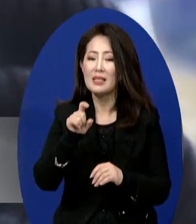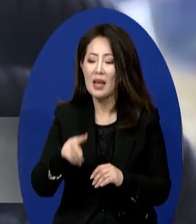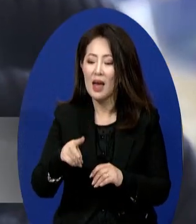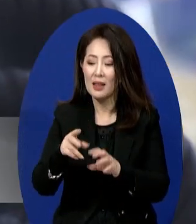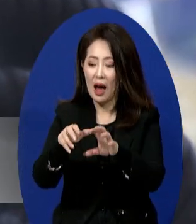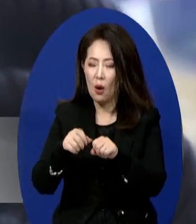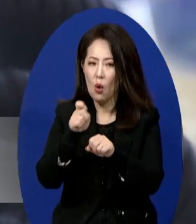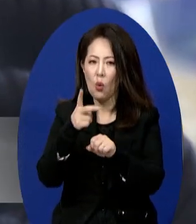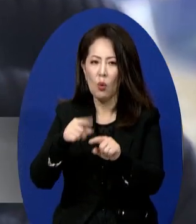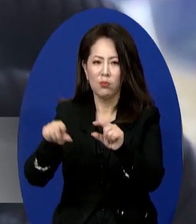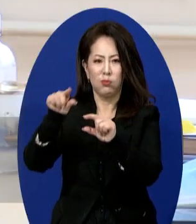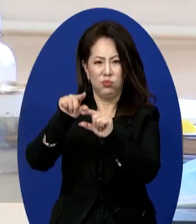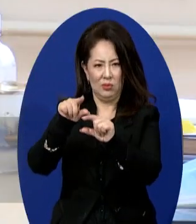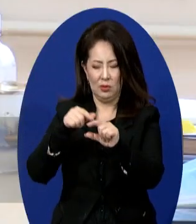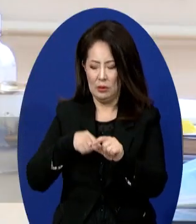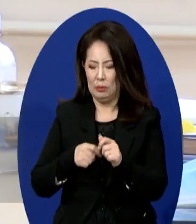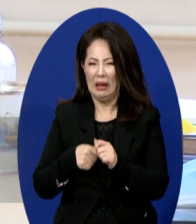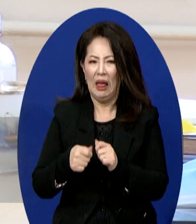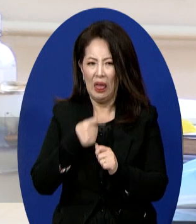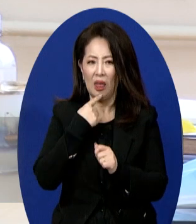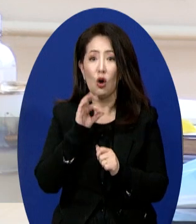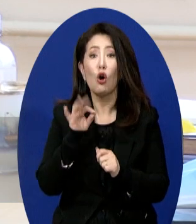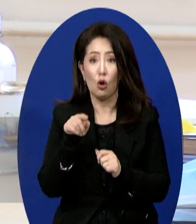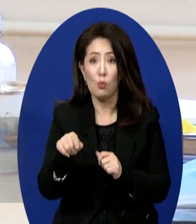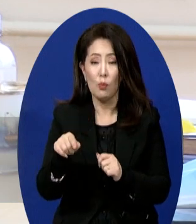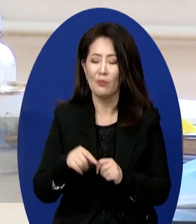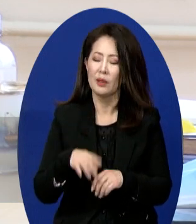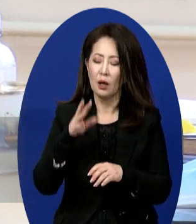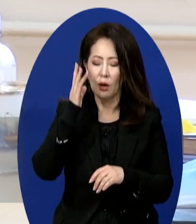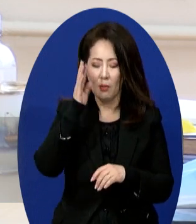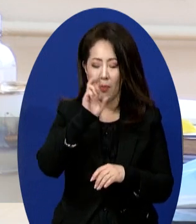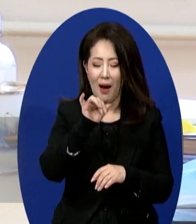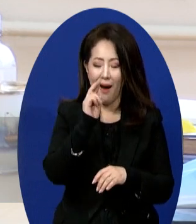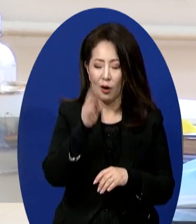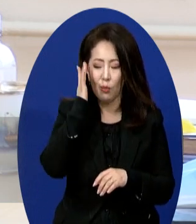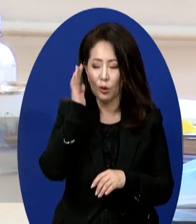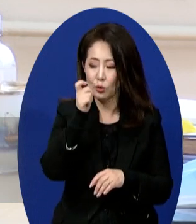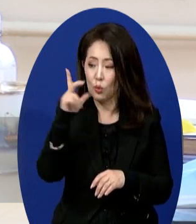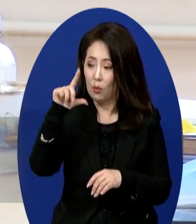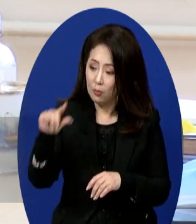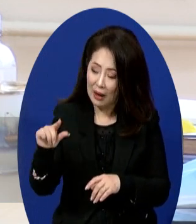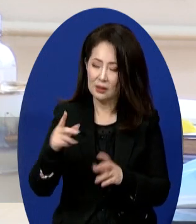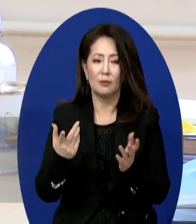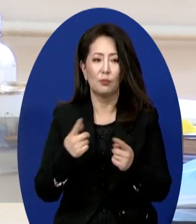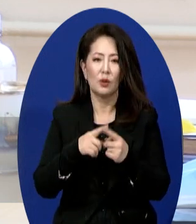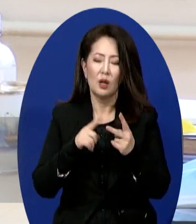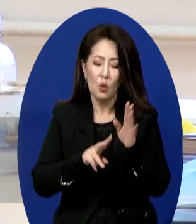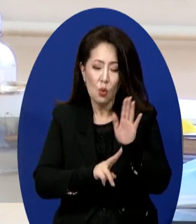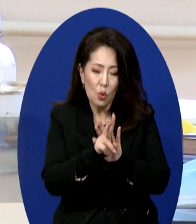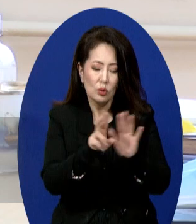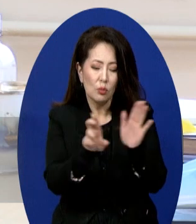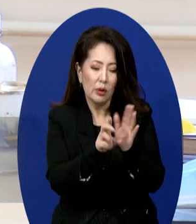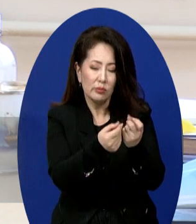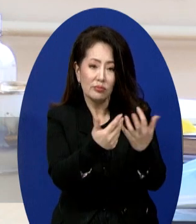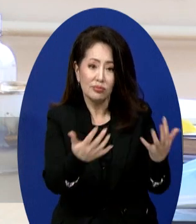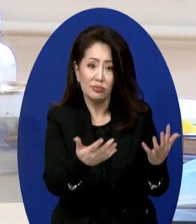байгаа л гэж харж байна. А Монгол банкнаас гэдэг юм уу бодлогын хүү бол тэр дээргөө бууруулад гэдэг юм уу бас харьцангуй их үсвэрийнх нь хувьд боломжийн бүрдүүлээд